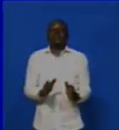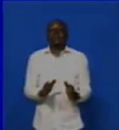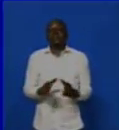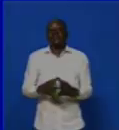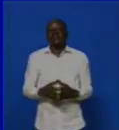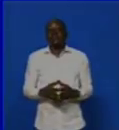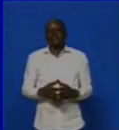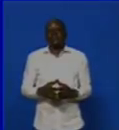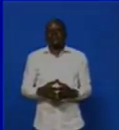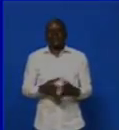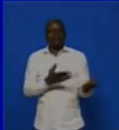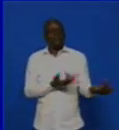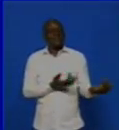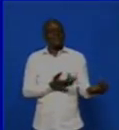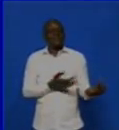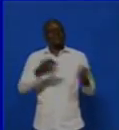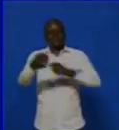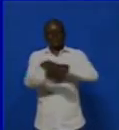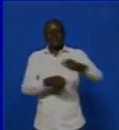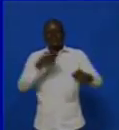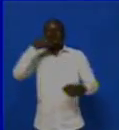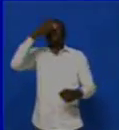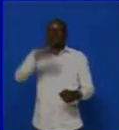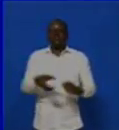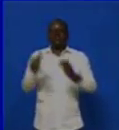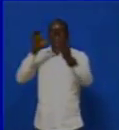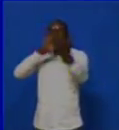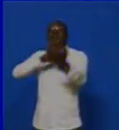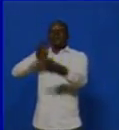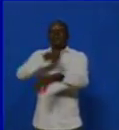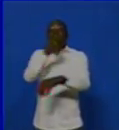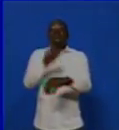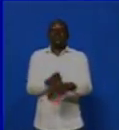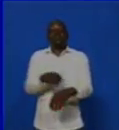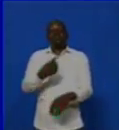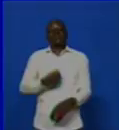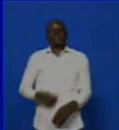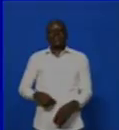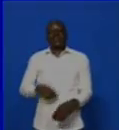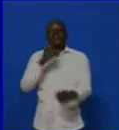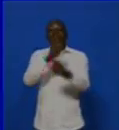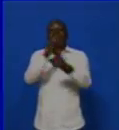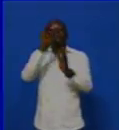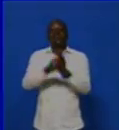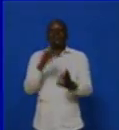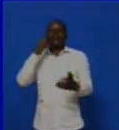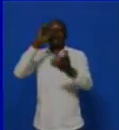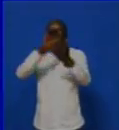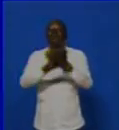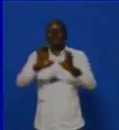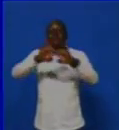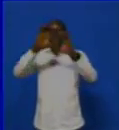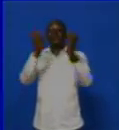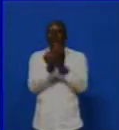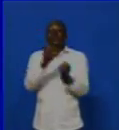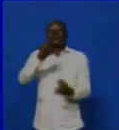Et en attendant la récolte, il faut bien faire face à la période de soudure. Justement, des femmes de la commune de Pabré ont